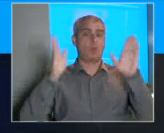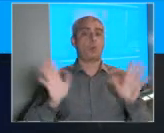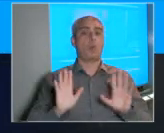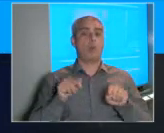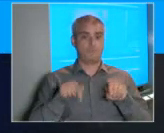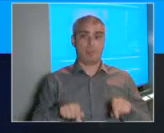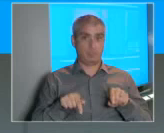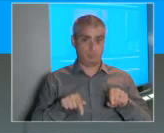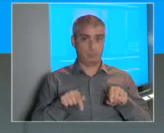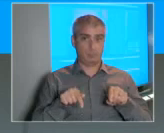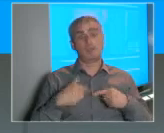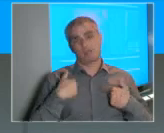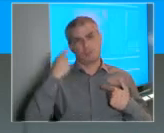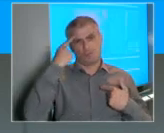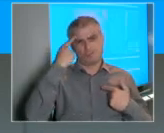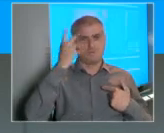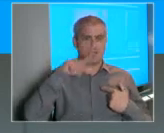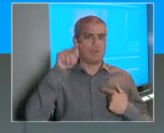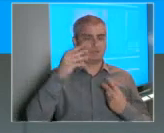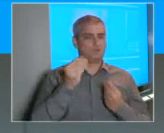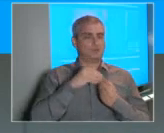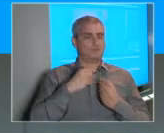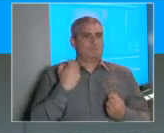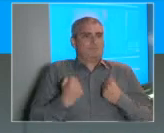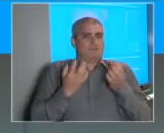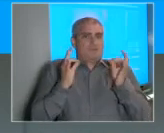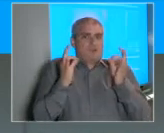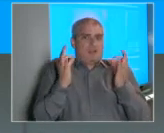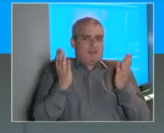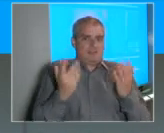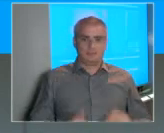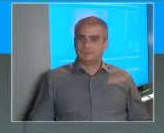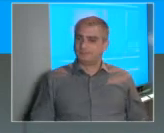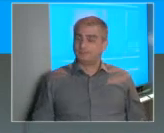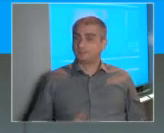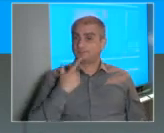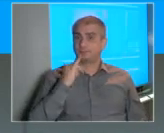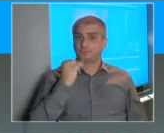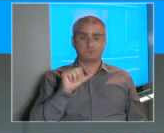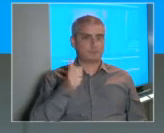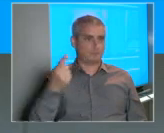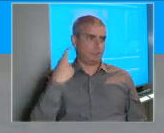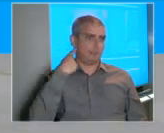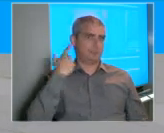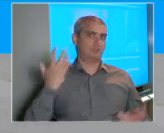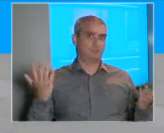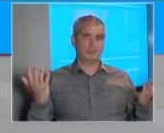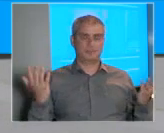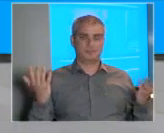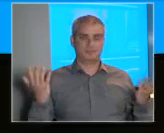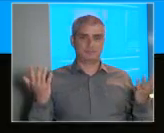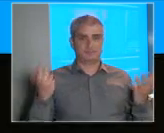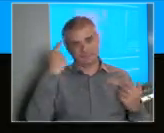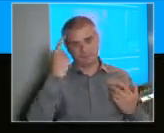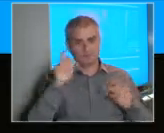באולפן, ואני מניח שזה גם אצלך מוסיף תכונה מיוחדת. כן, קודם כל זה נשמע, אתה